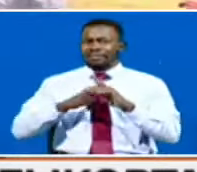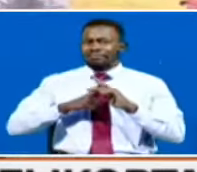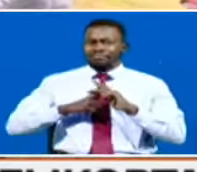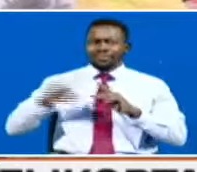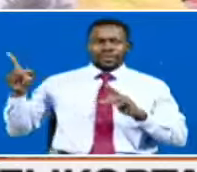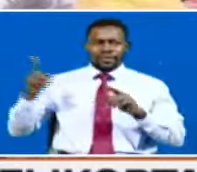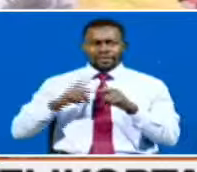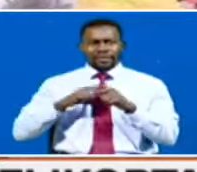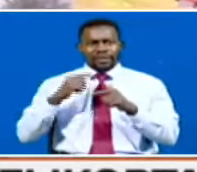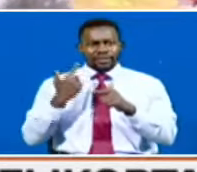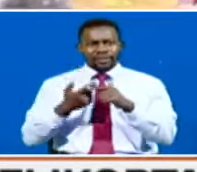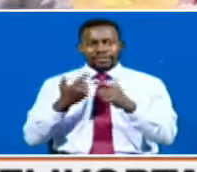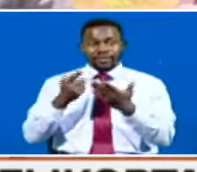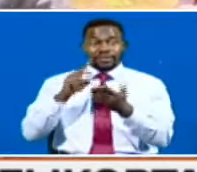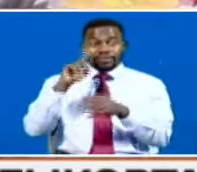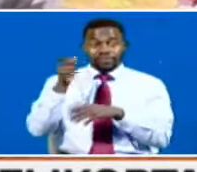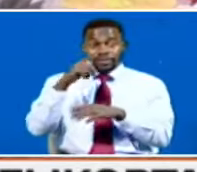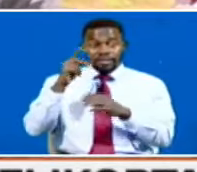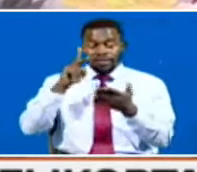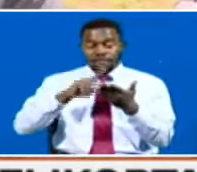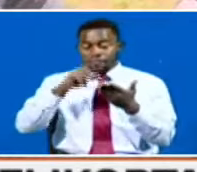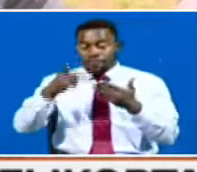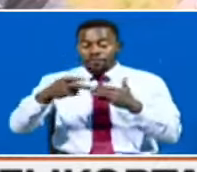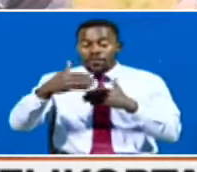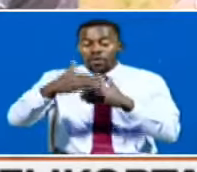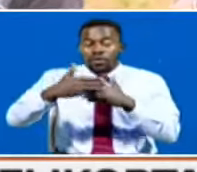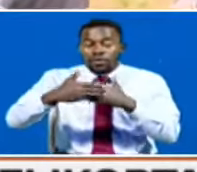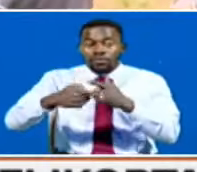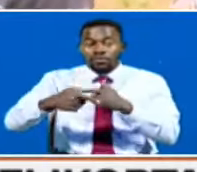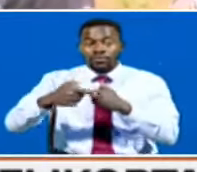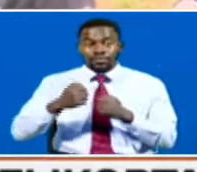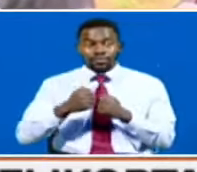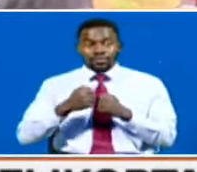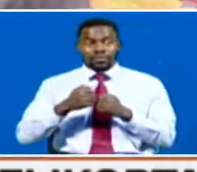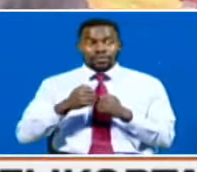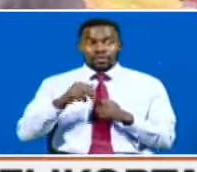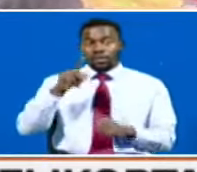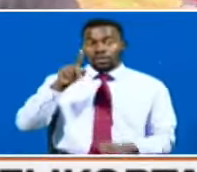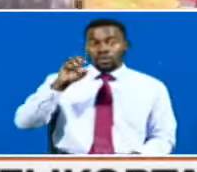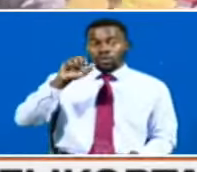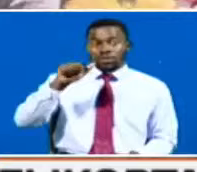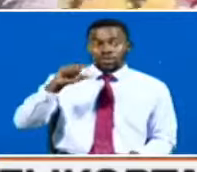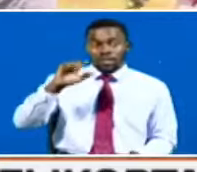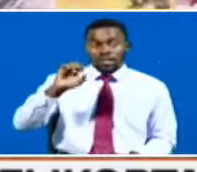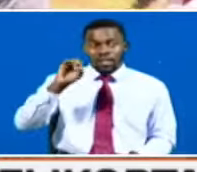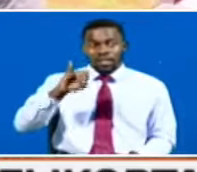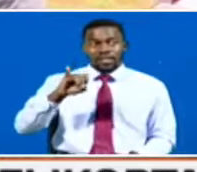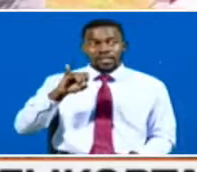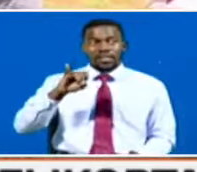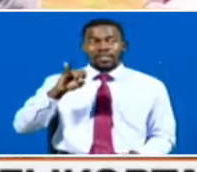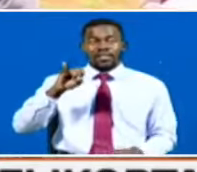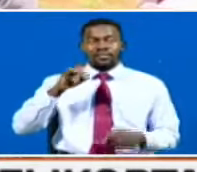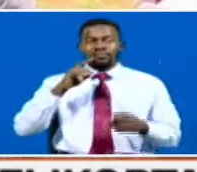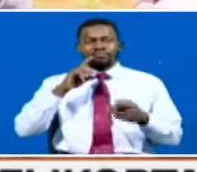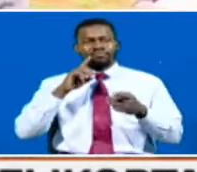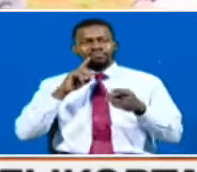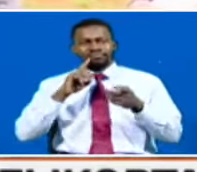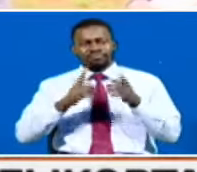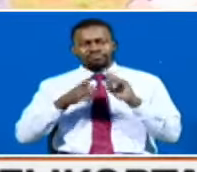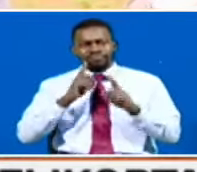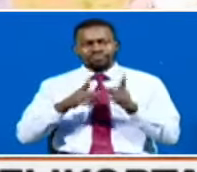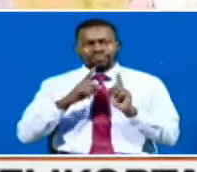mbele yetu hapo. Alafu chairman wetu sasa akapikia simu Kosgei wa KDF wa